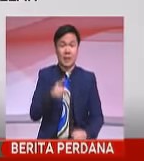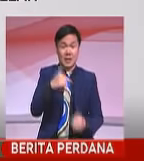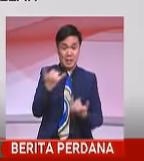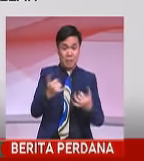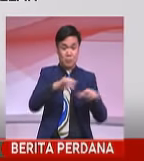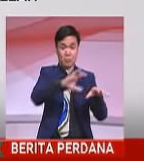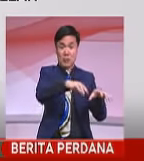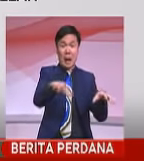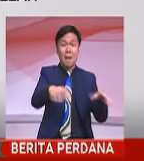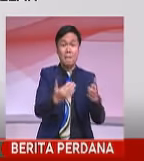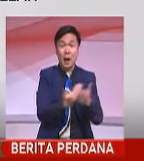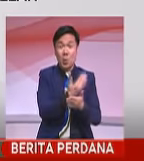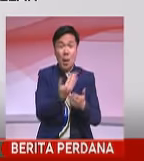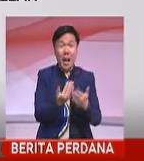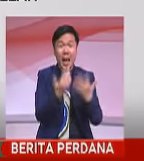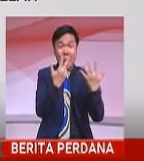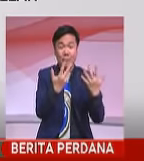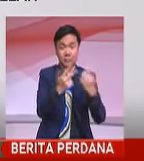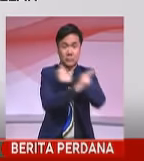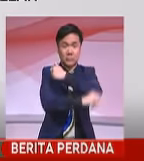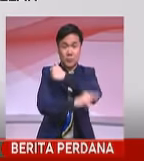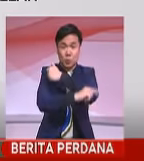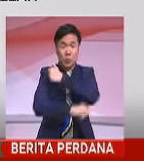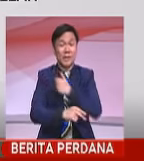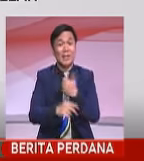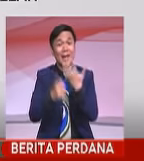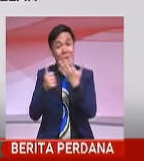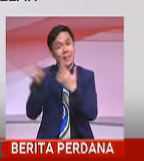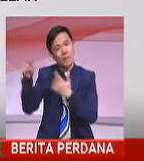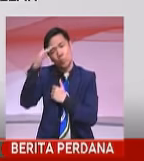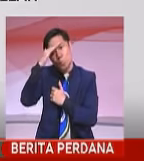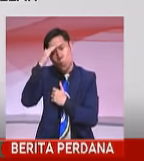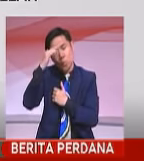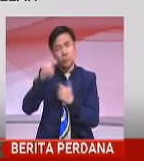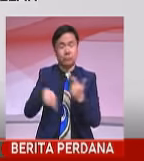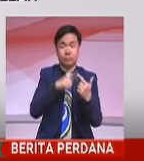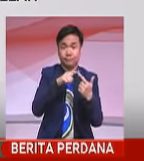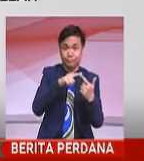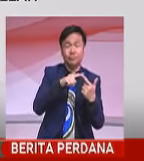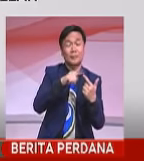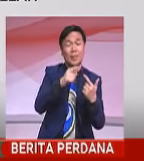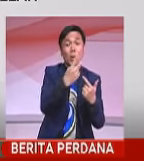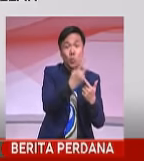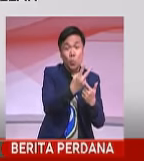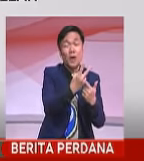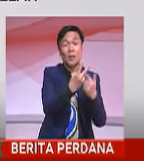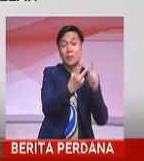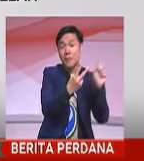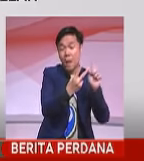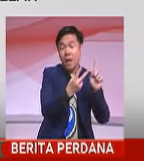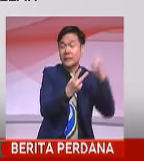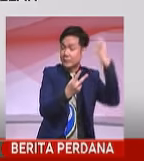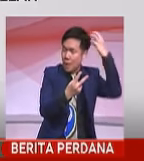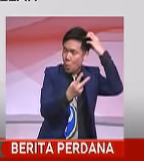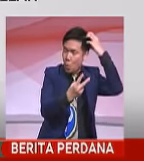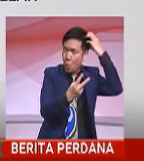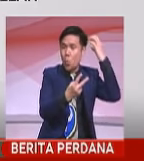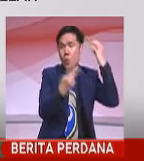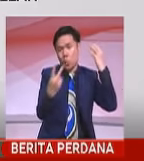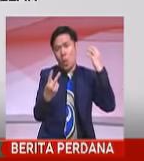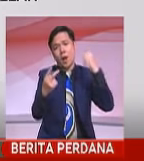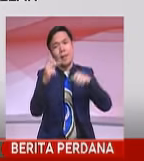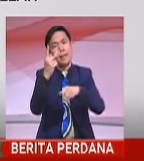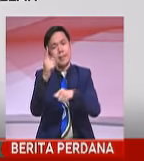Kluster baharu melibatkan 8 negeri termasuk 6 di Johor, manakala masing-masing 2 kluster di Selangor,